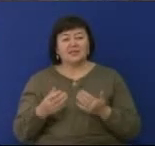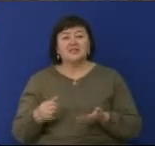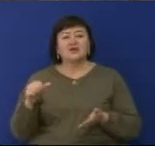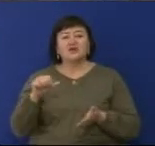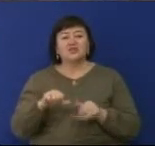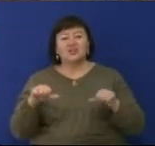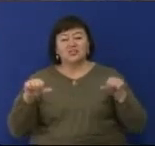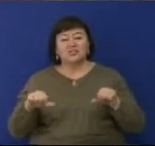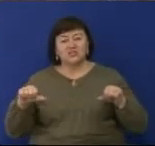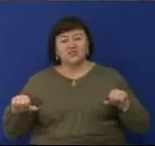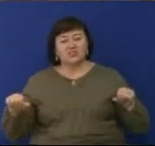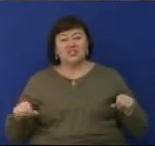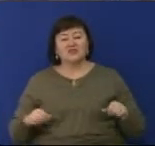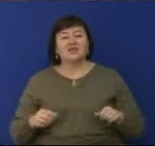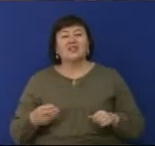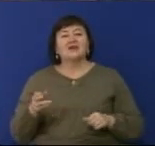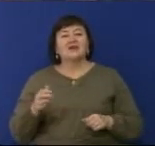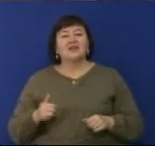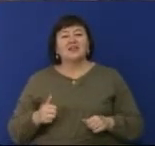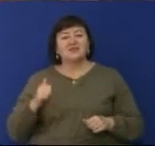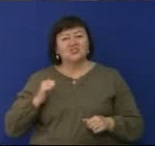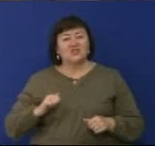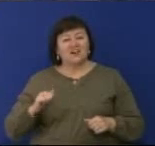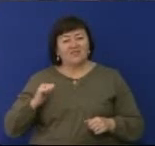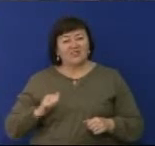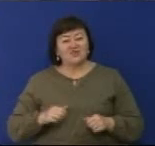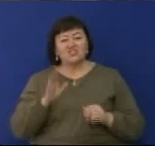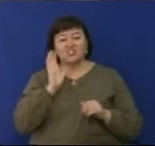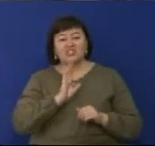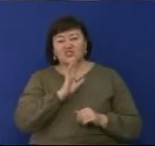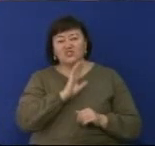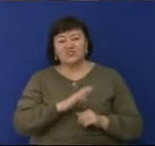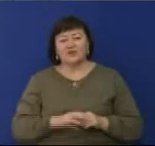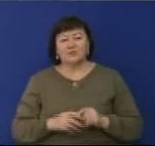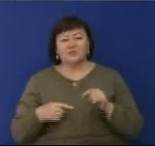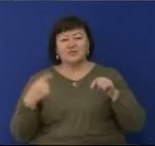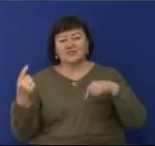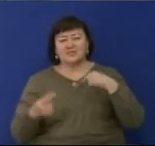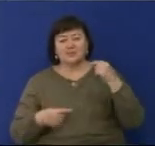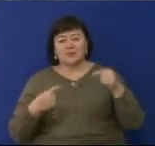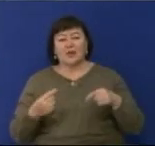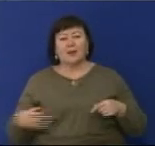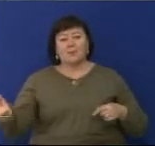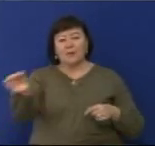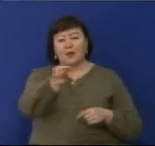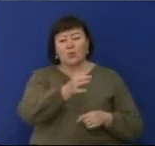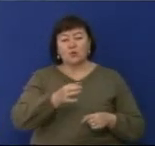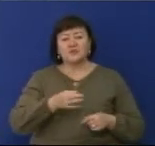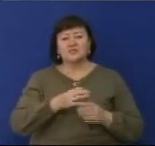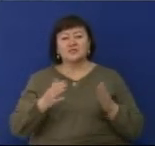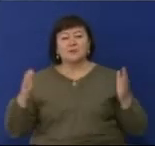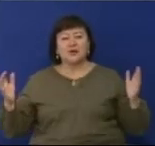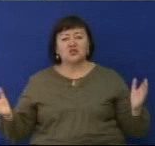ассоциации деловых женщин а также индивидуальные предприниматели вообще у нас по области ведется очень большая